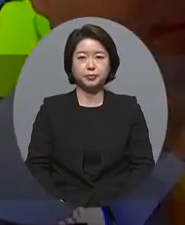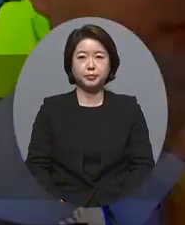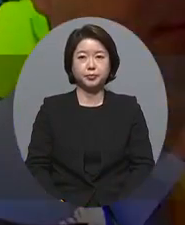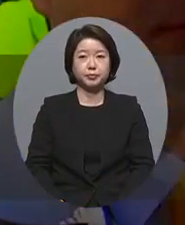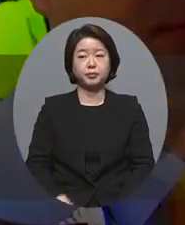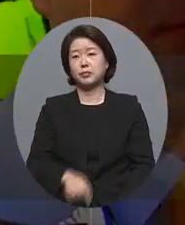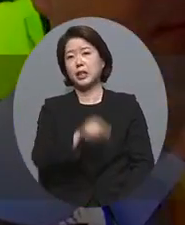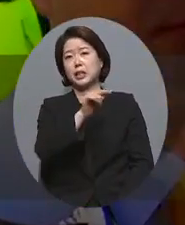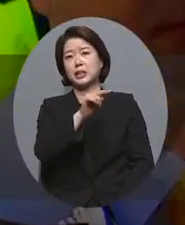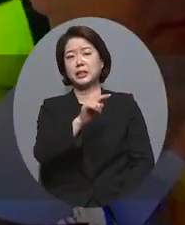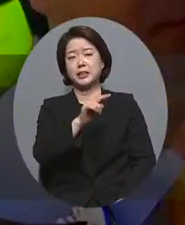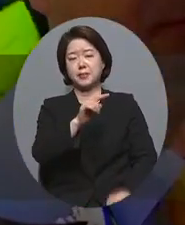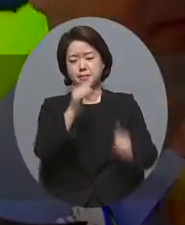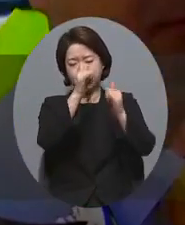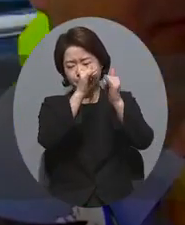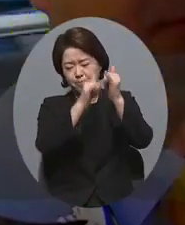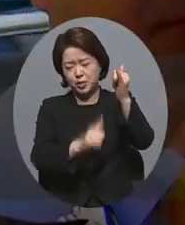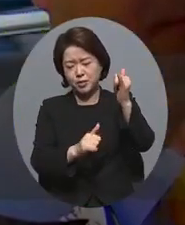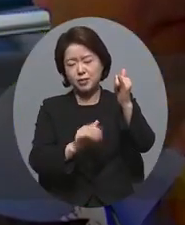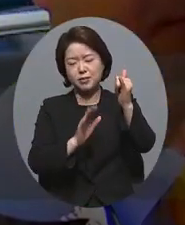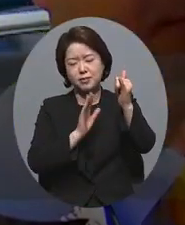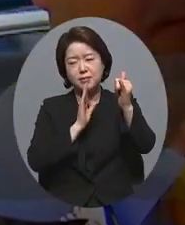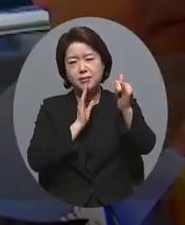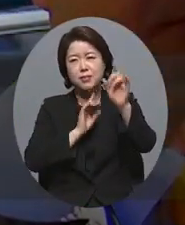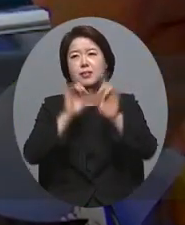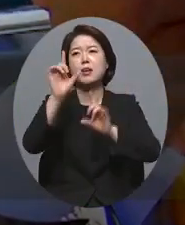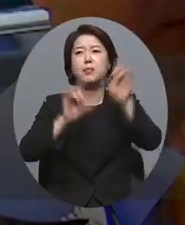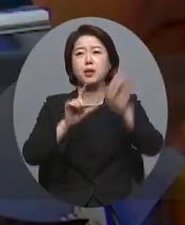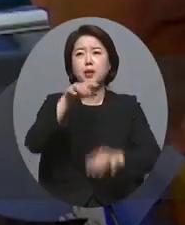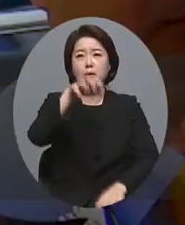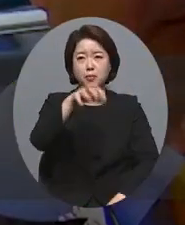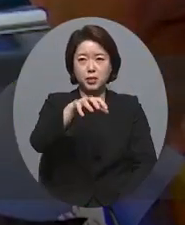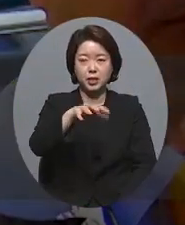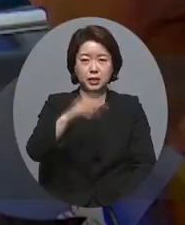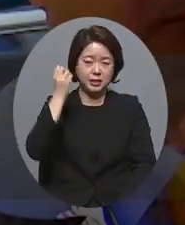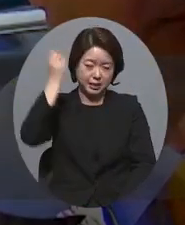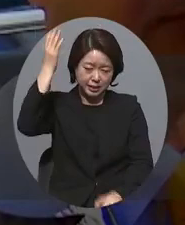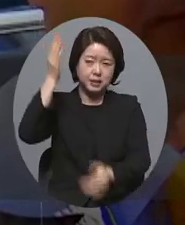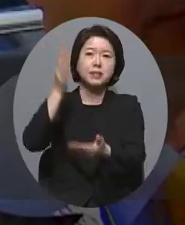이 역사의 현장을 잊지 마시고